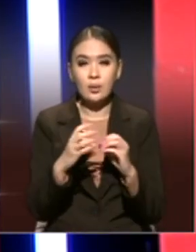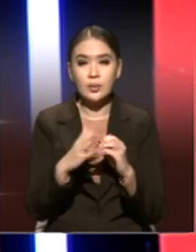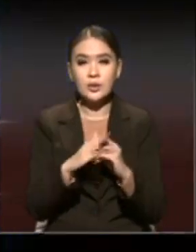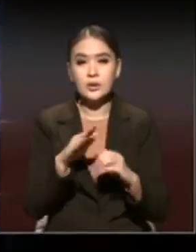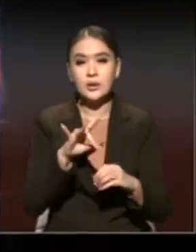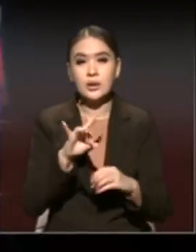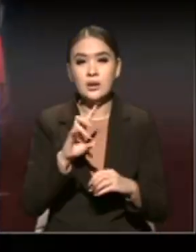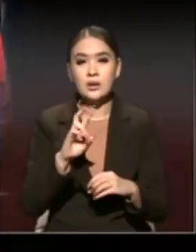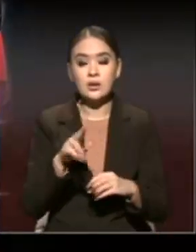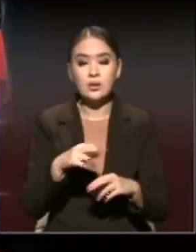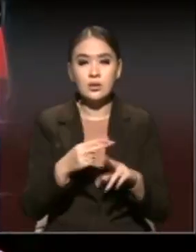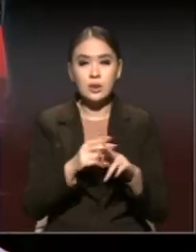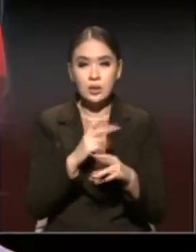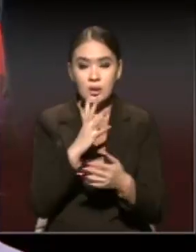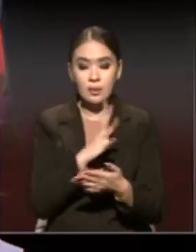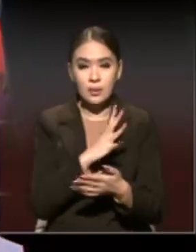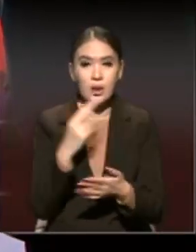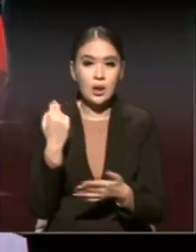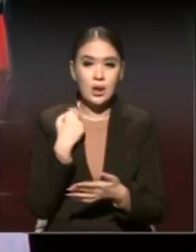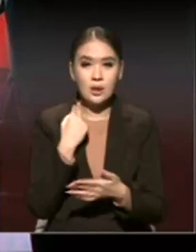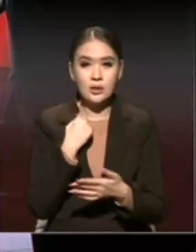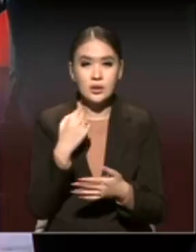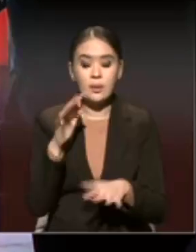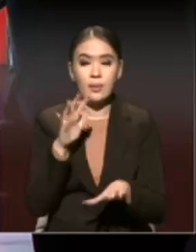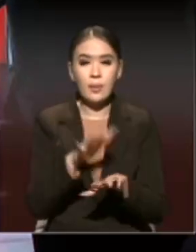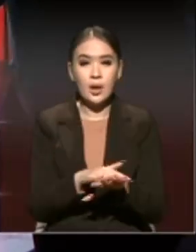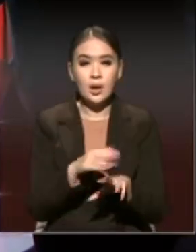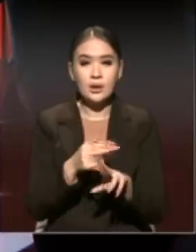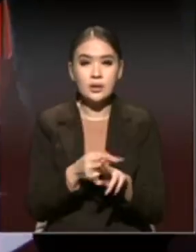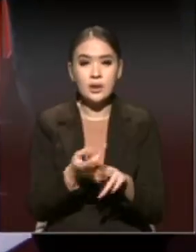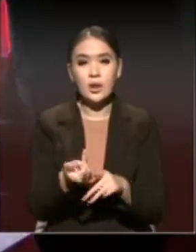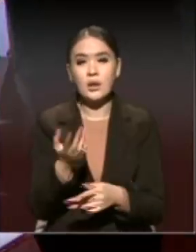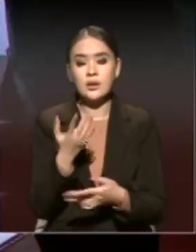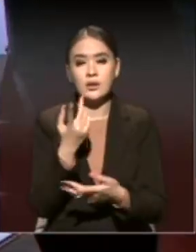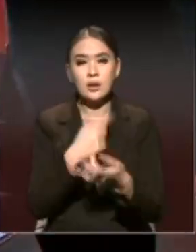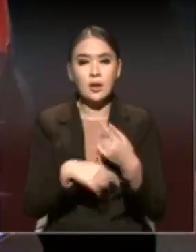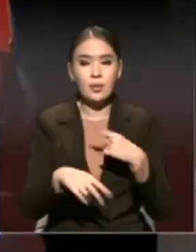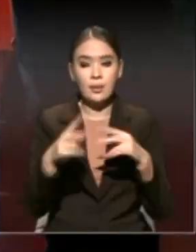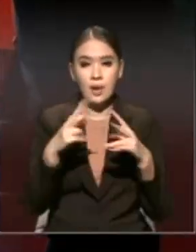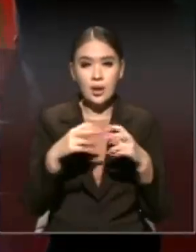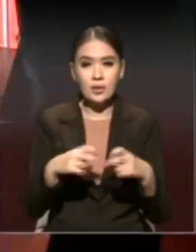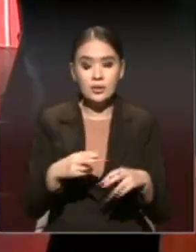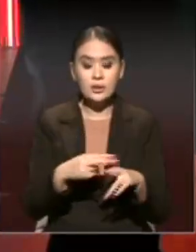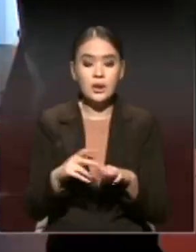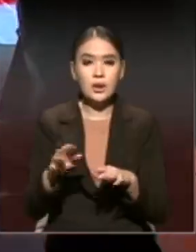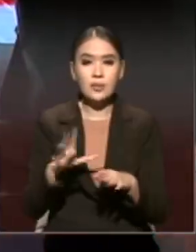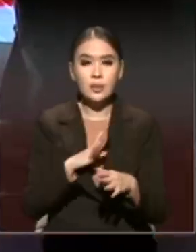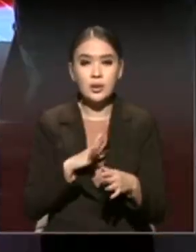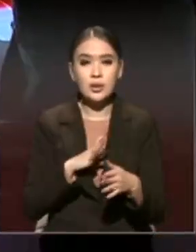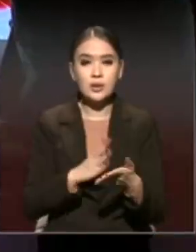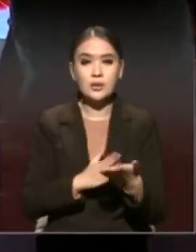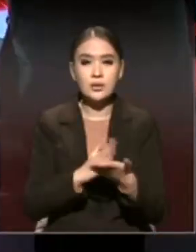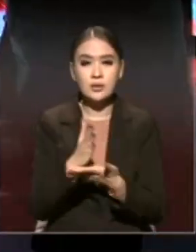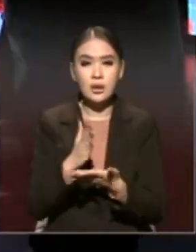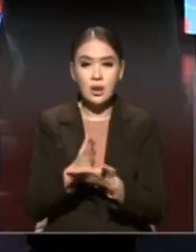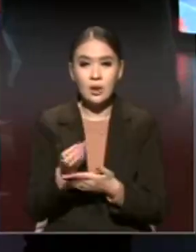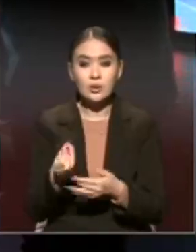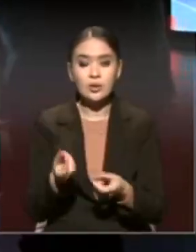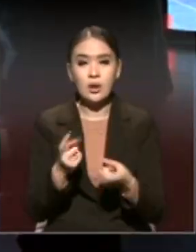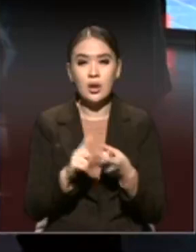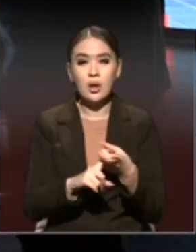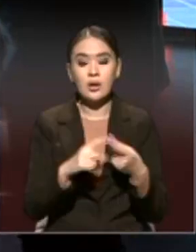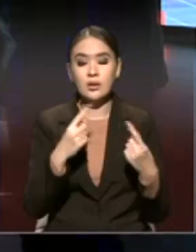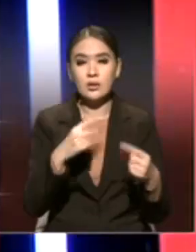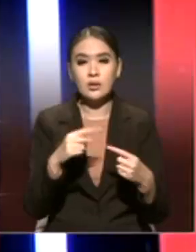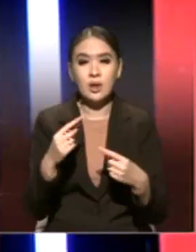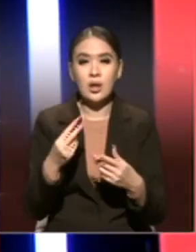жуық азаматтарымыздың қарызы бар банктерде. Бұл айналып келген кезде елдің әлеуметтік жағдайымен тікелей байланысты. Одан бөлек қаржылық сауаттылықты